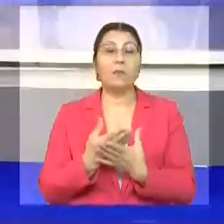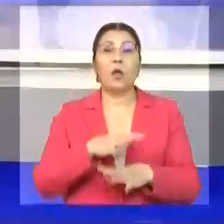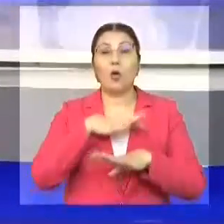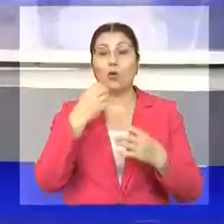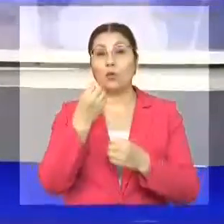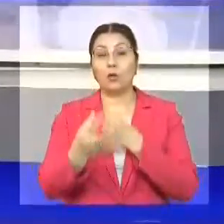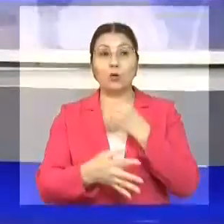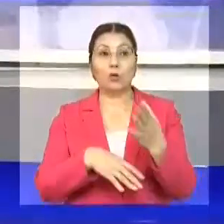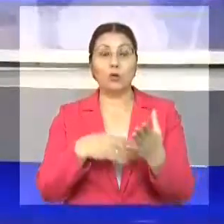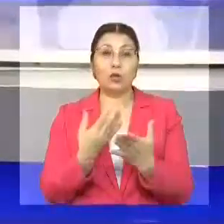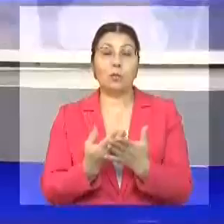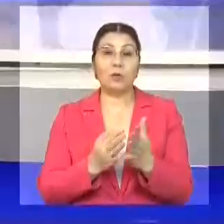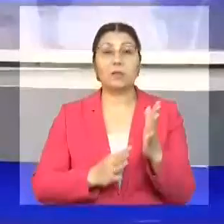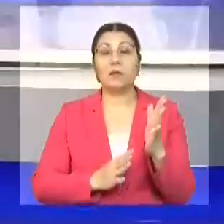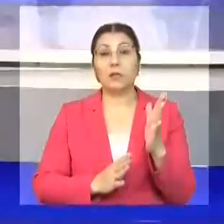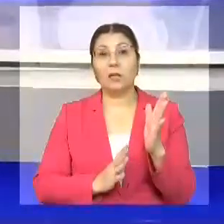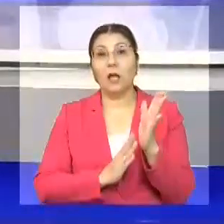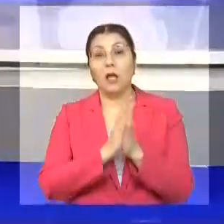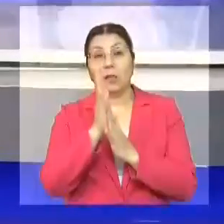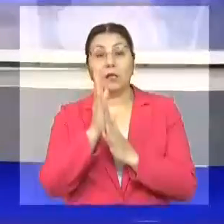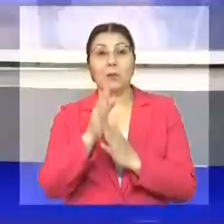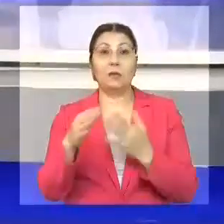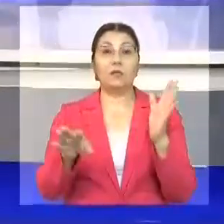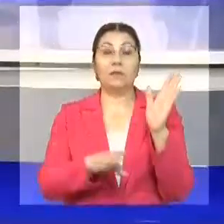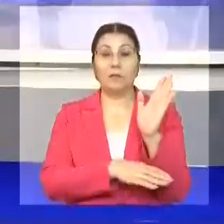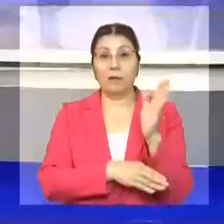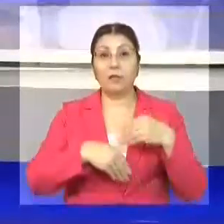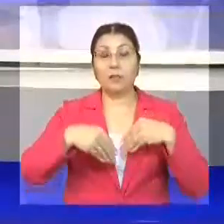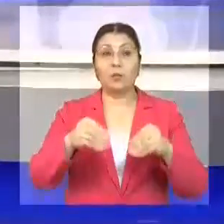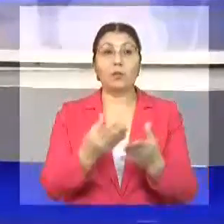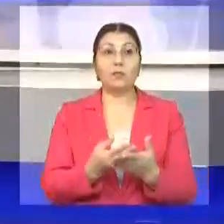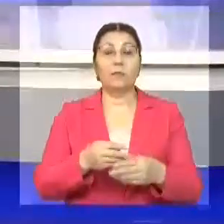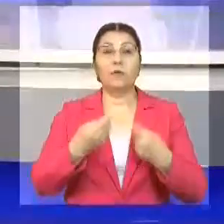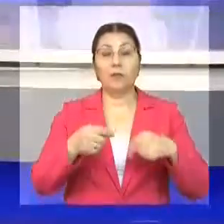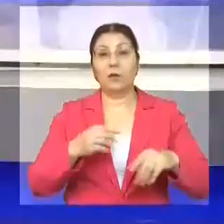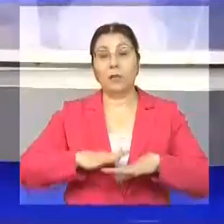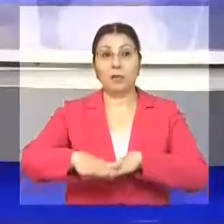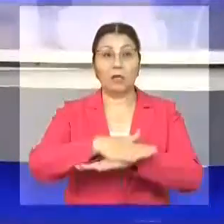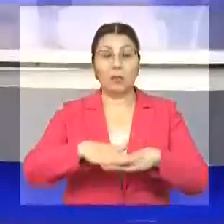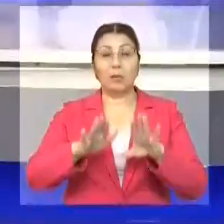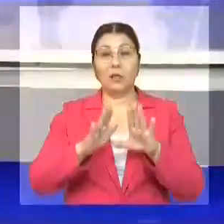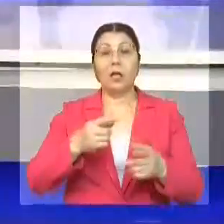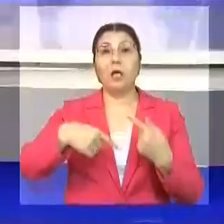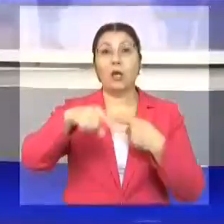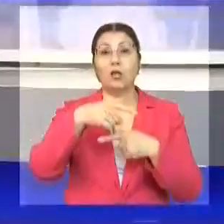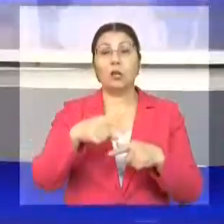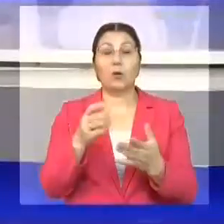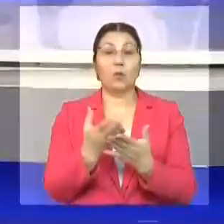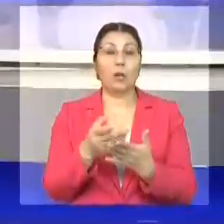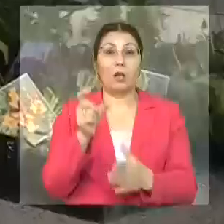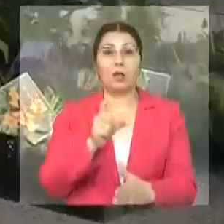мен экзотикалық өсімдіктердің алуан түрі қойылды. Дәстүрлі түрде өткізілетін жәрмеңкеге жергілікті шаруа қожалықтары мен жеке кәсіпкерлер